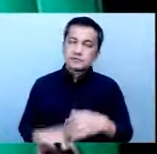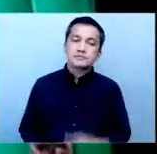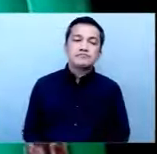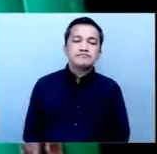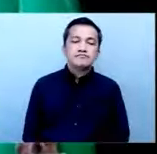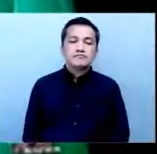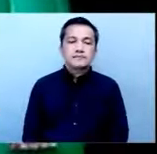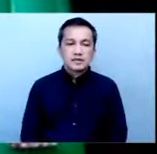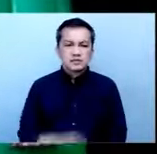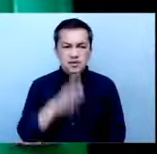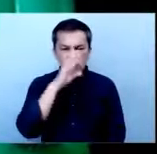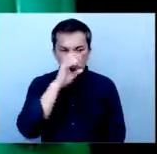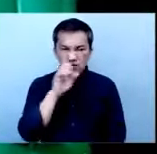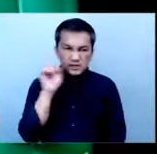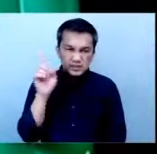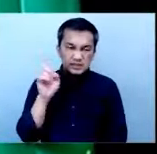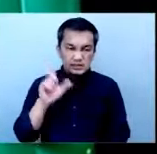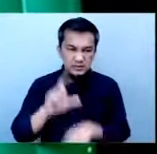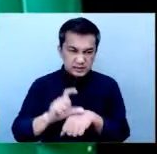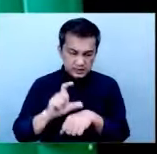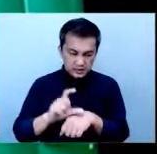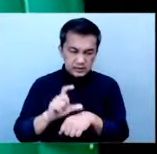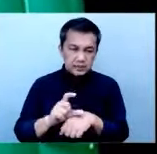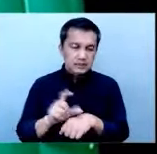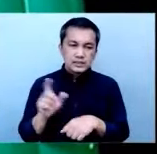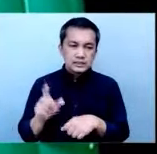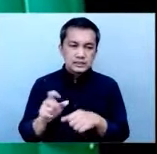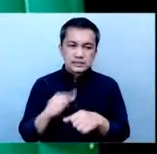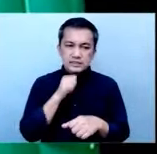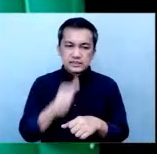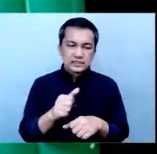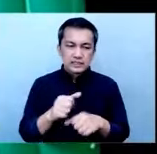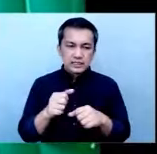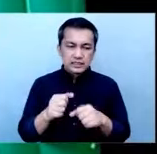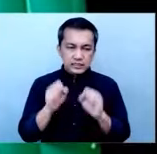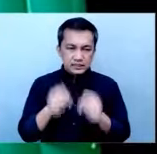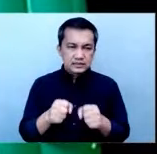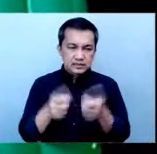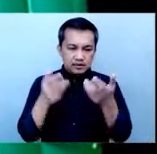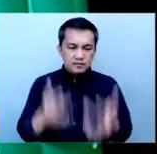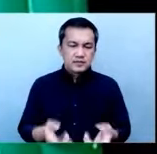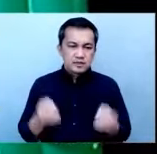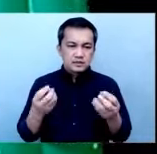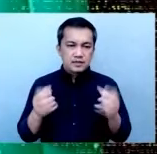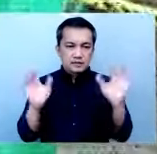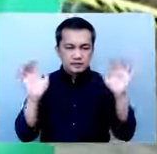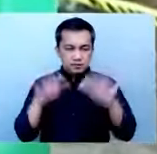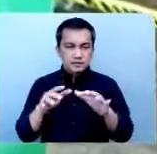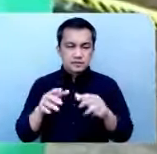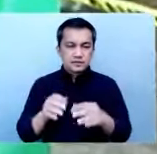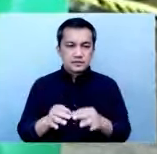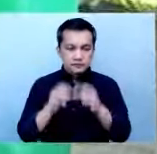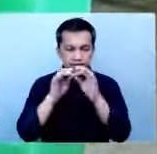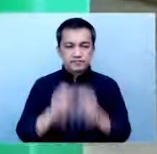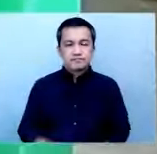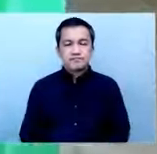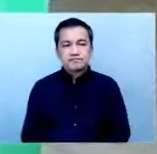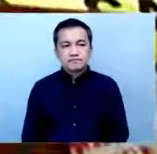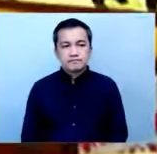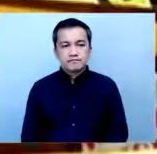May kalumaan na raw talaga itong simbahan kaya hindi na nakayanan ng bigat sa dami ng mga dumalo sa misa.